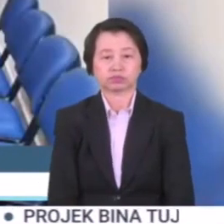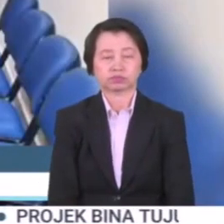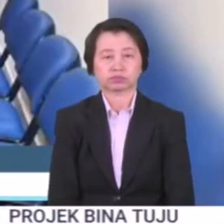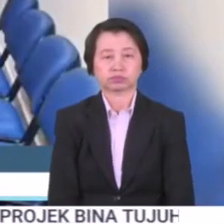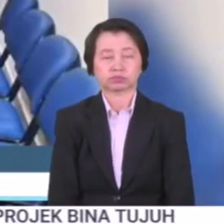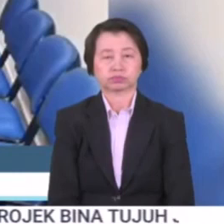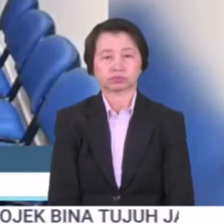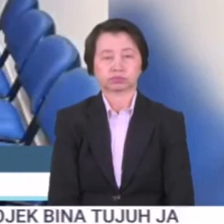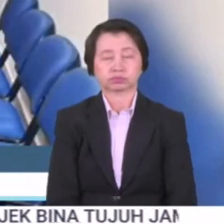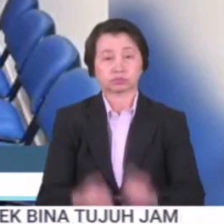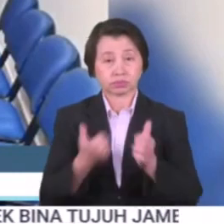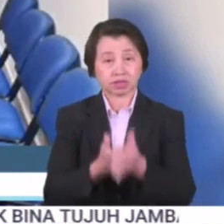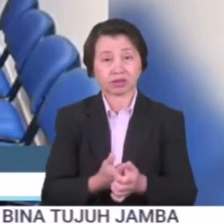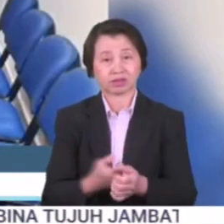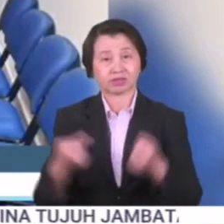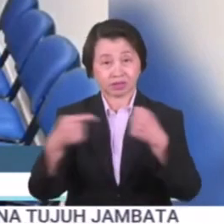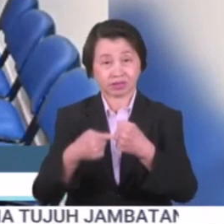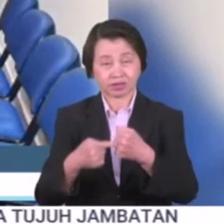berdasarkan